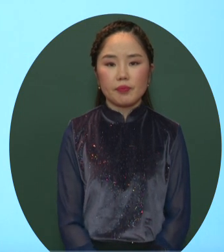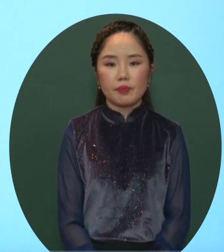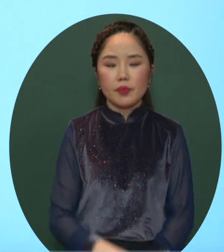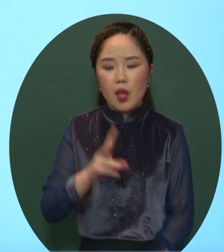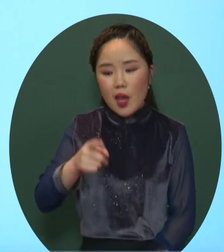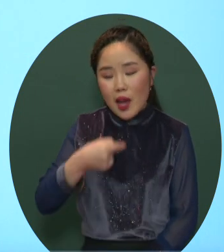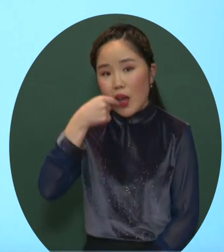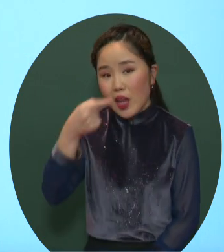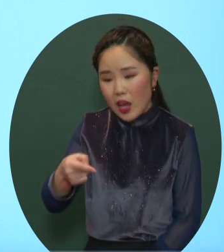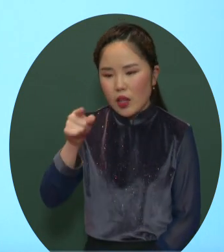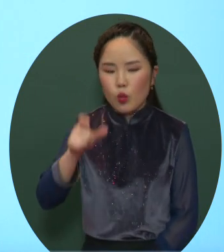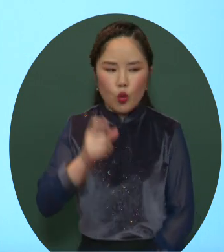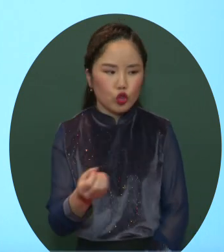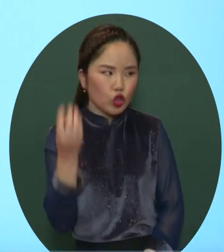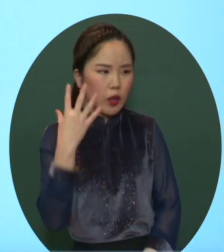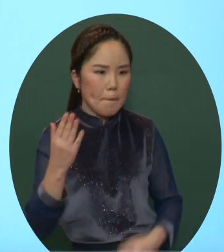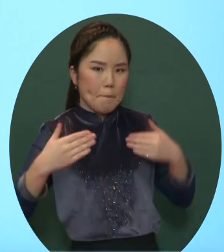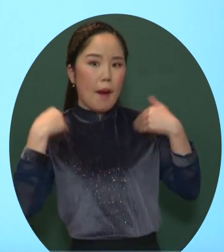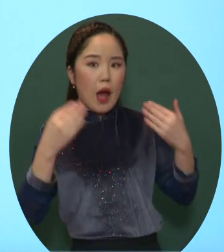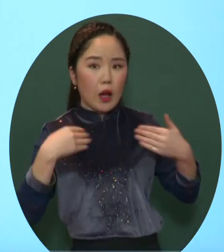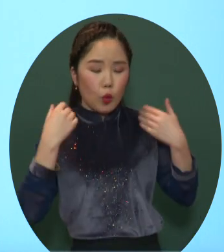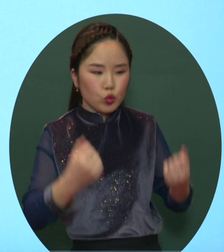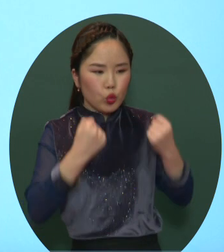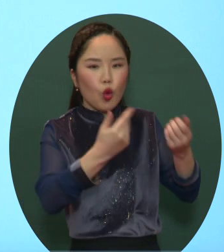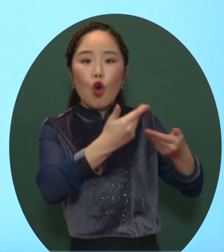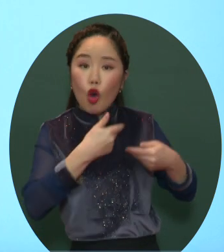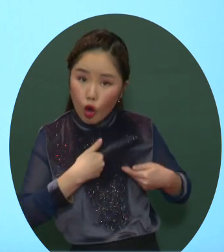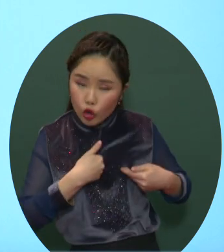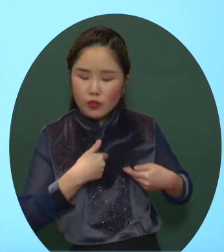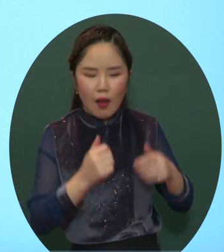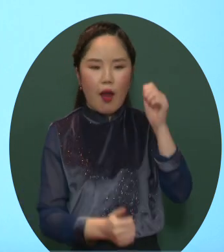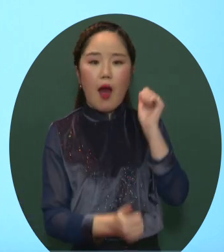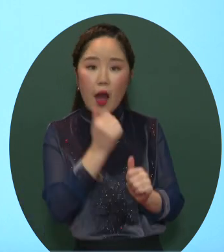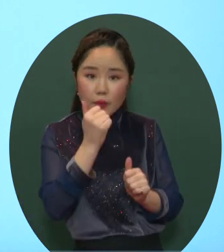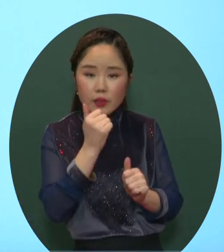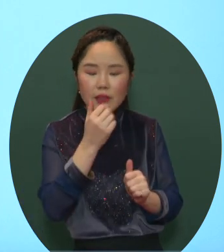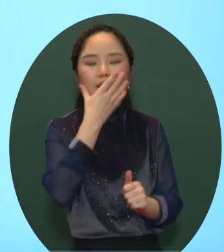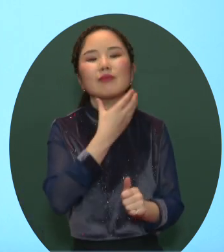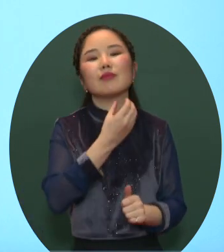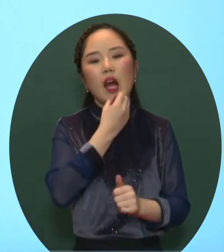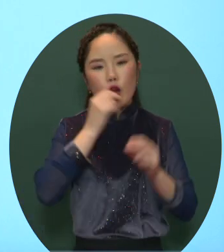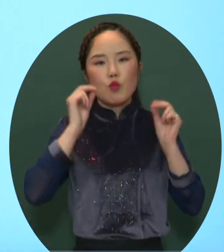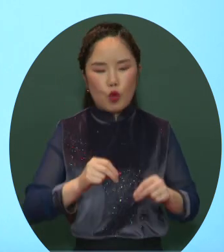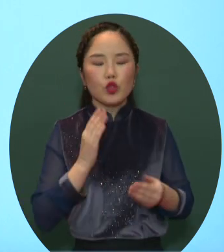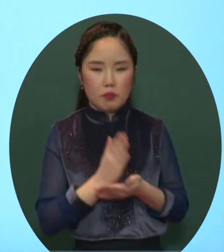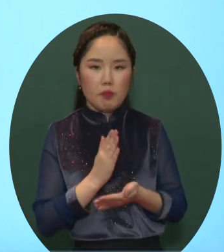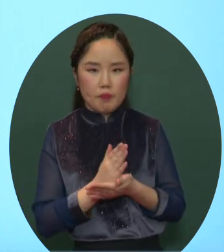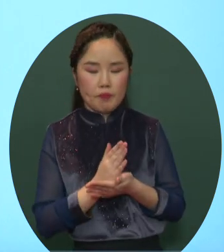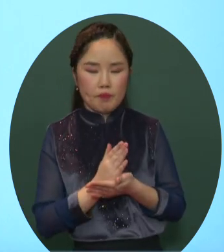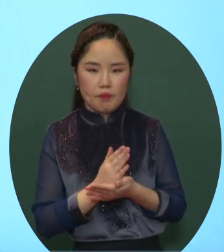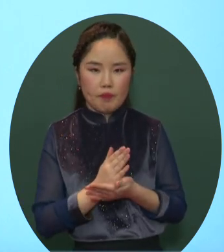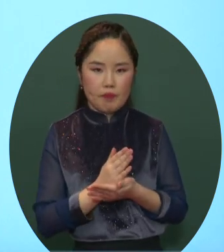Үгээр хүнийг баярлуулж, хүч тэнхээ өгч, амжилтанд хүргэж, аз жаргалтай болгож байна